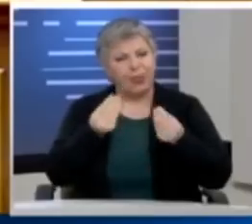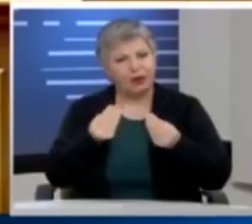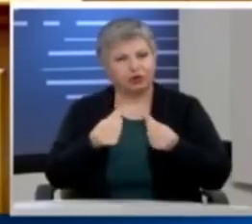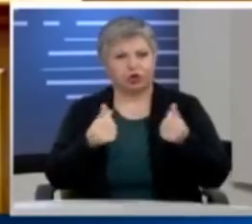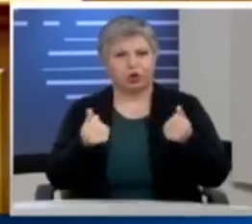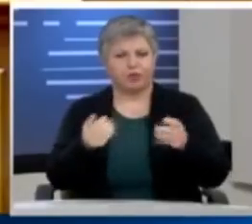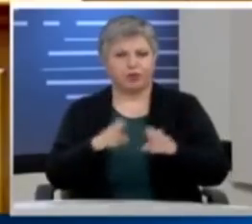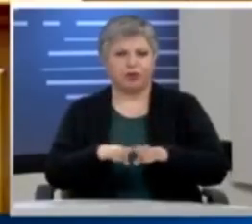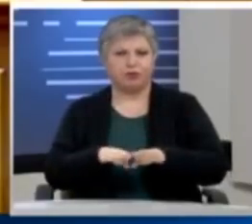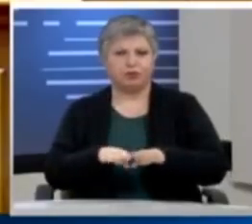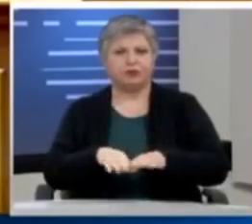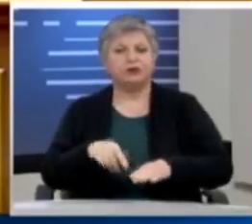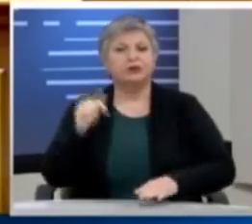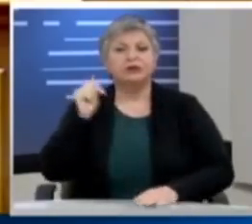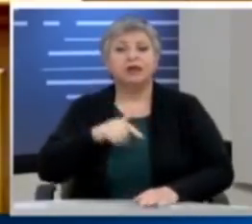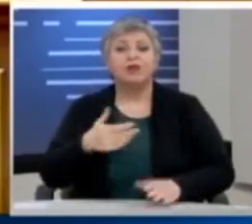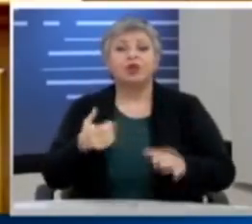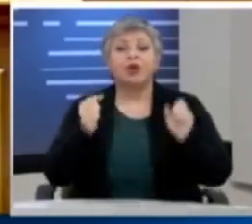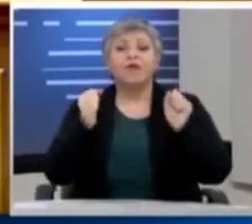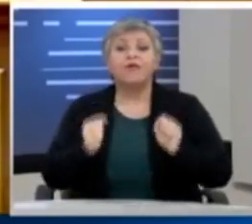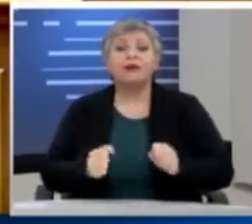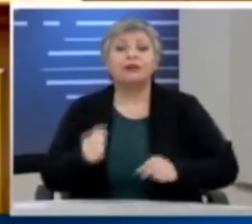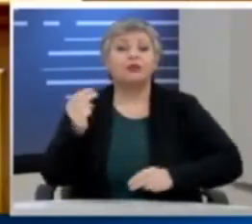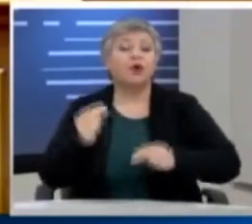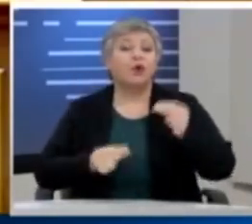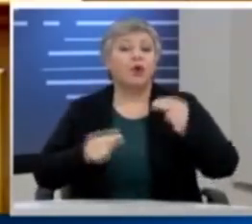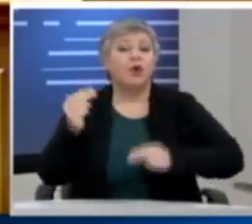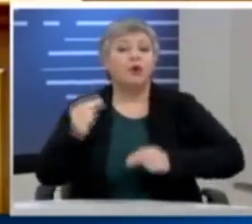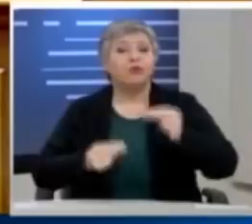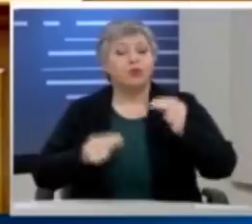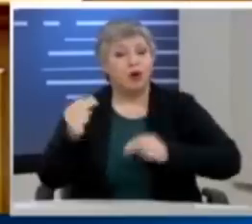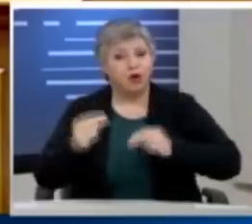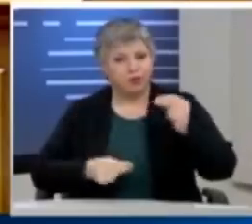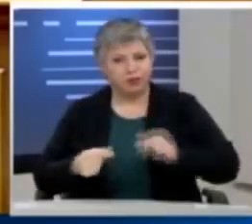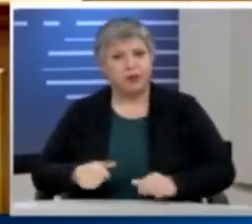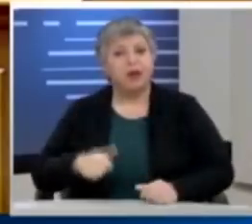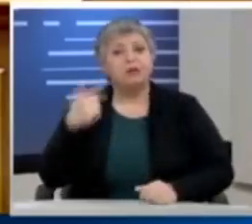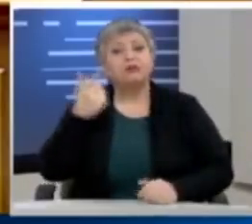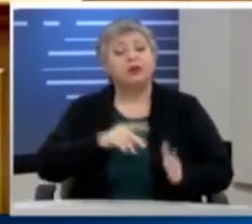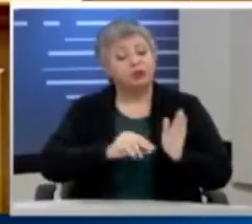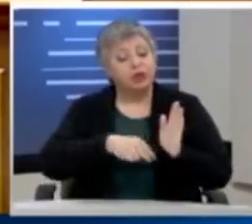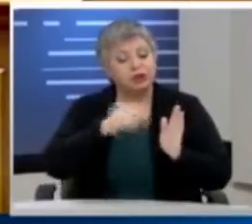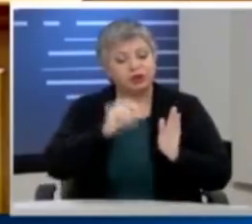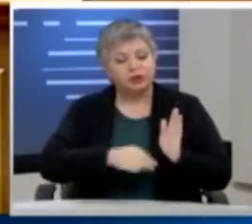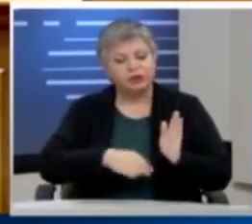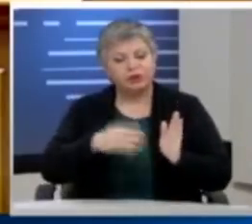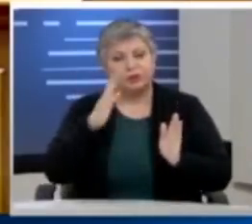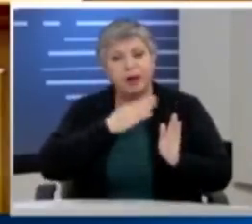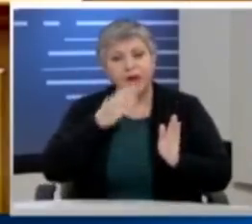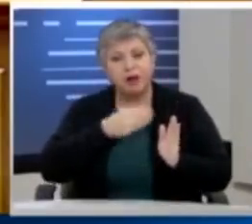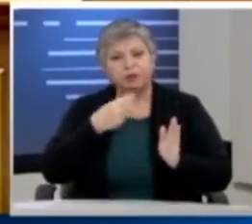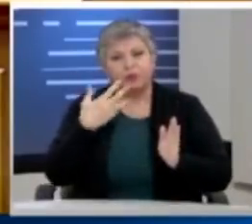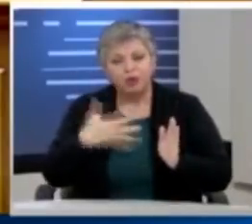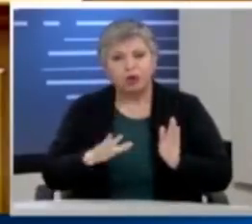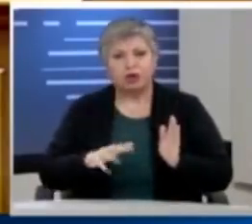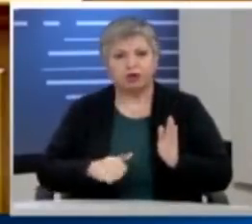αυτό είναι και το βασικό πρόβλημα αυτής της κατάπτυστης συμφωνίας που ανοίγει τον ασκό του